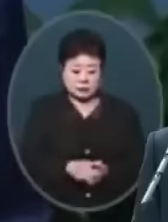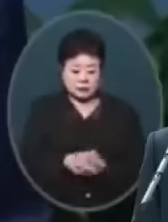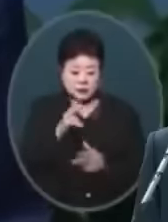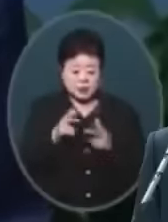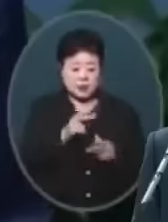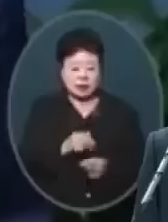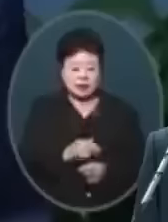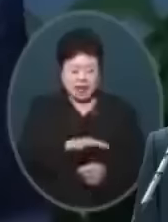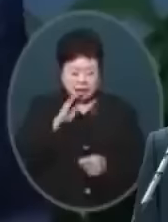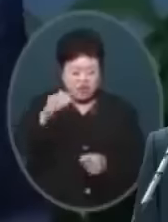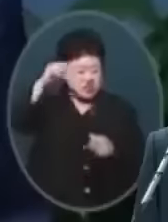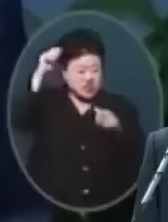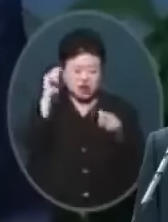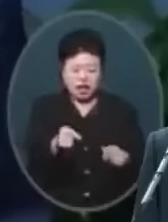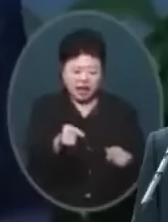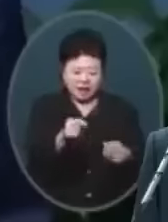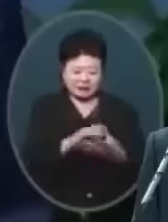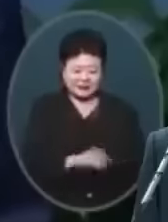사업이 다 잘 될지어다.